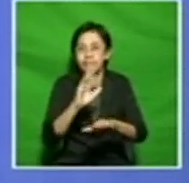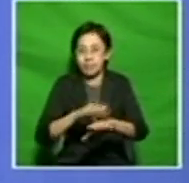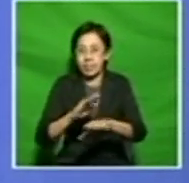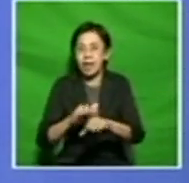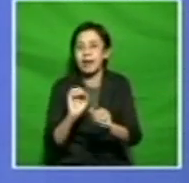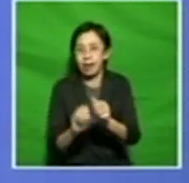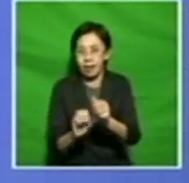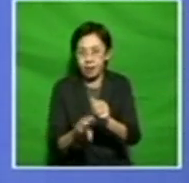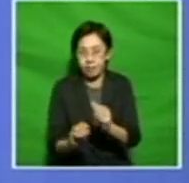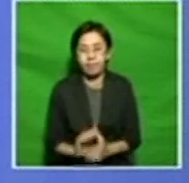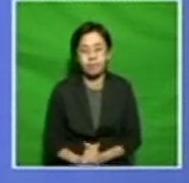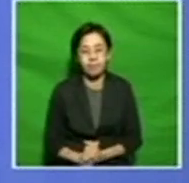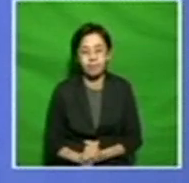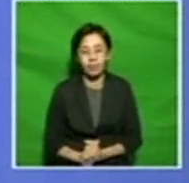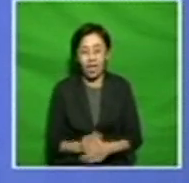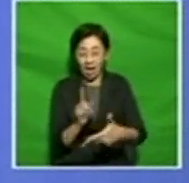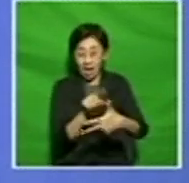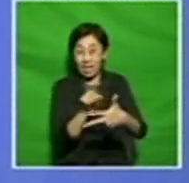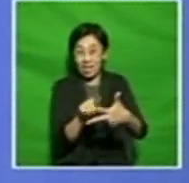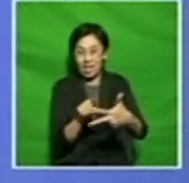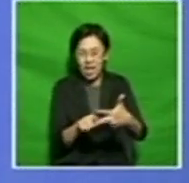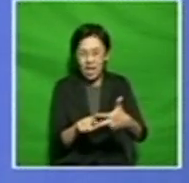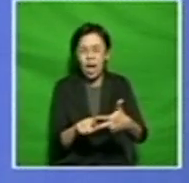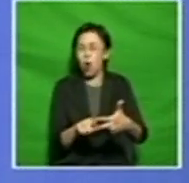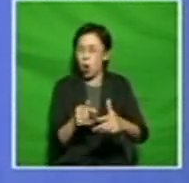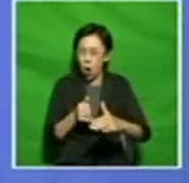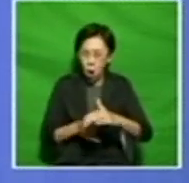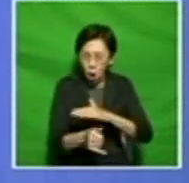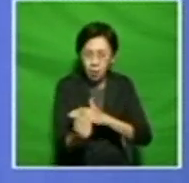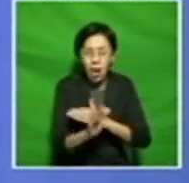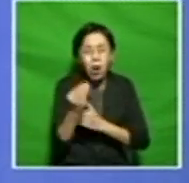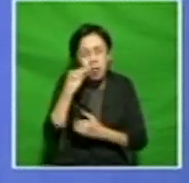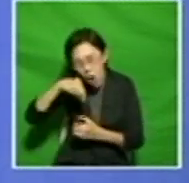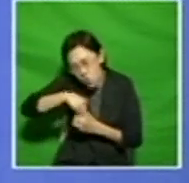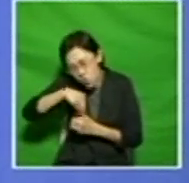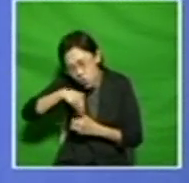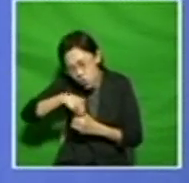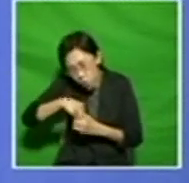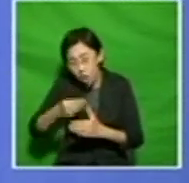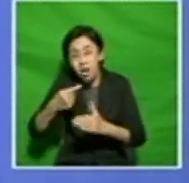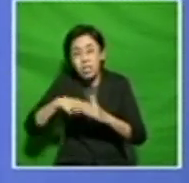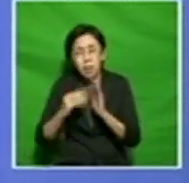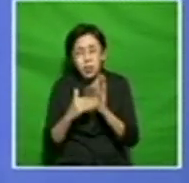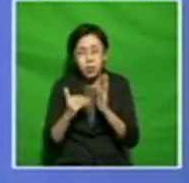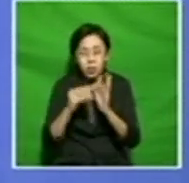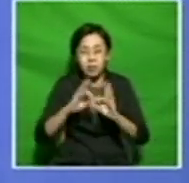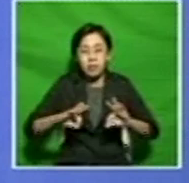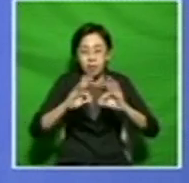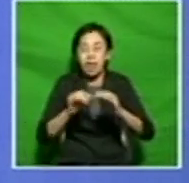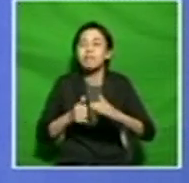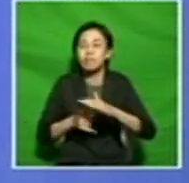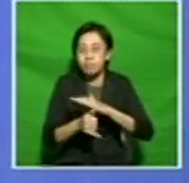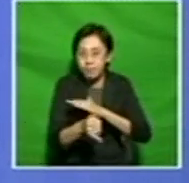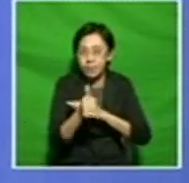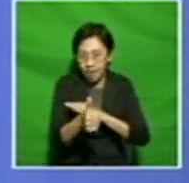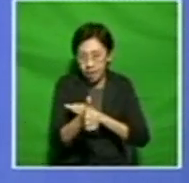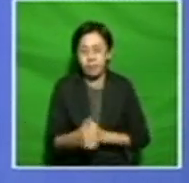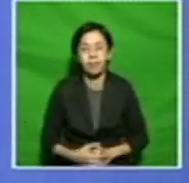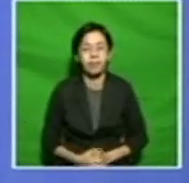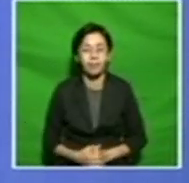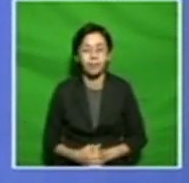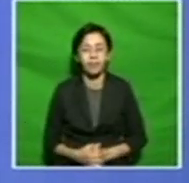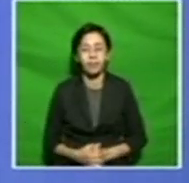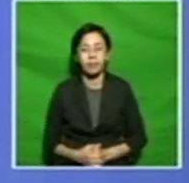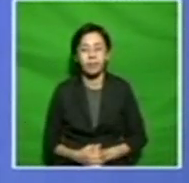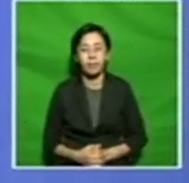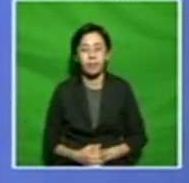จึงขอให้อยู่กับบ้านเว้นแต่จะต้องออกมาทำกิจกรรมต่างๆที่